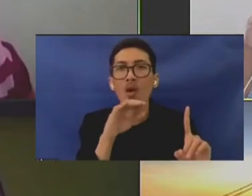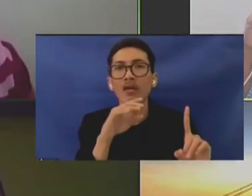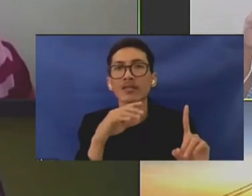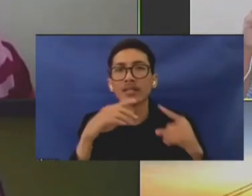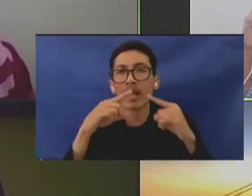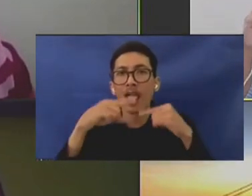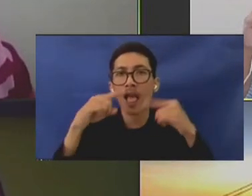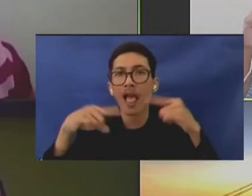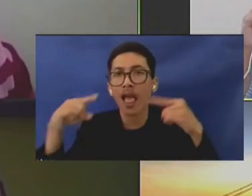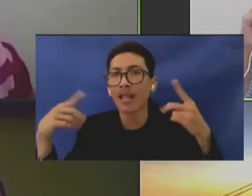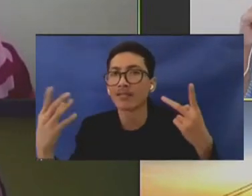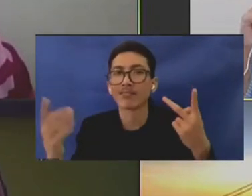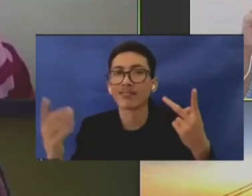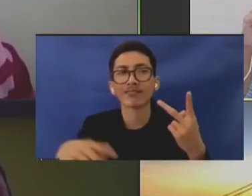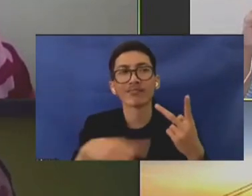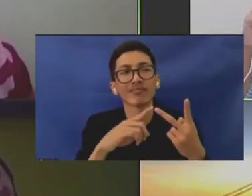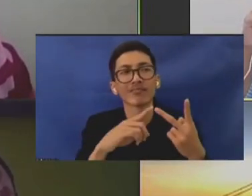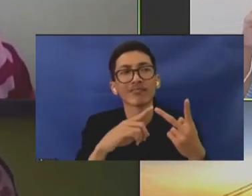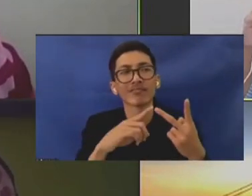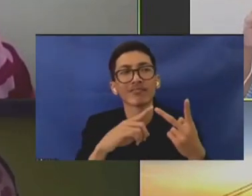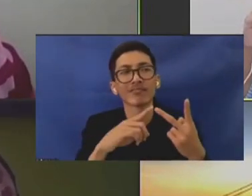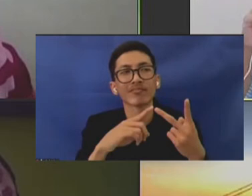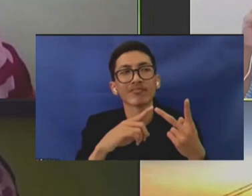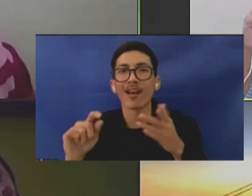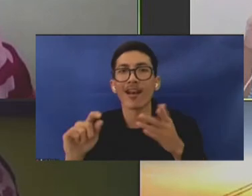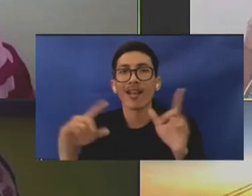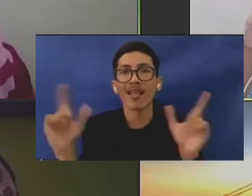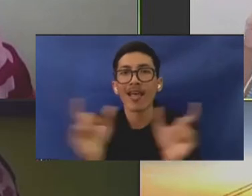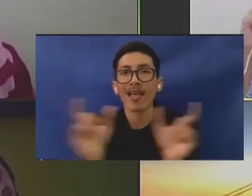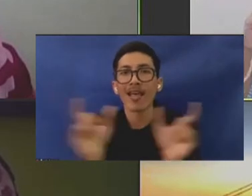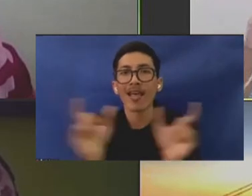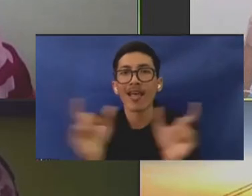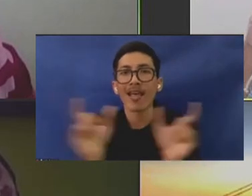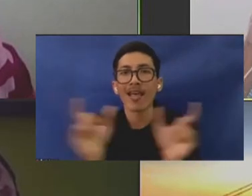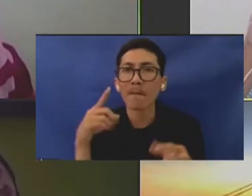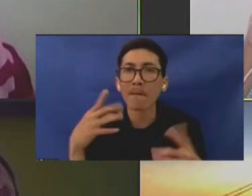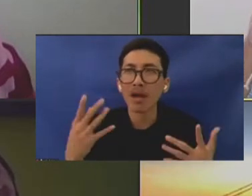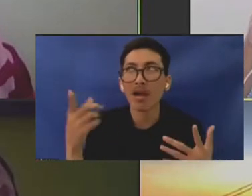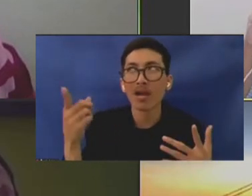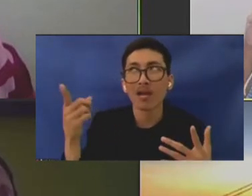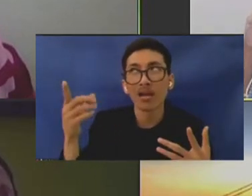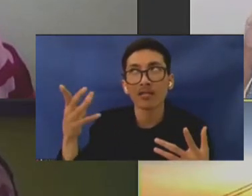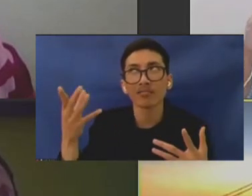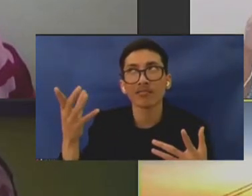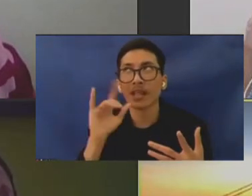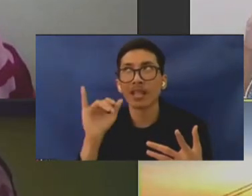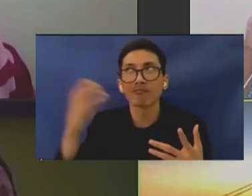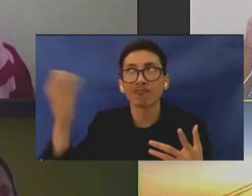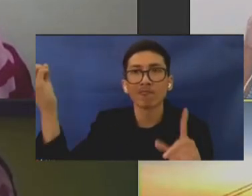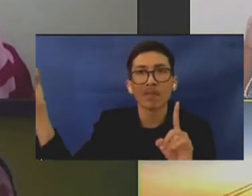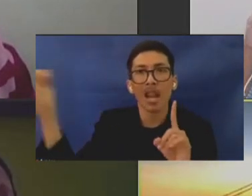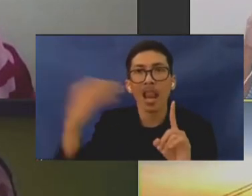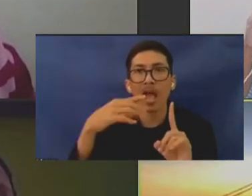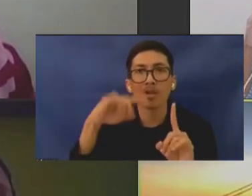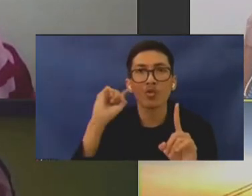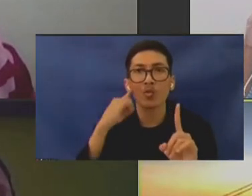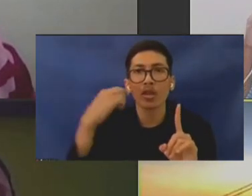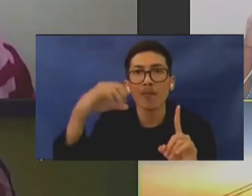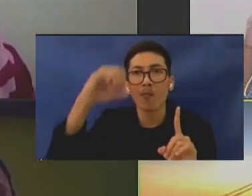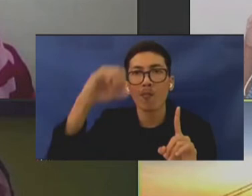Itu mereka cuma melihat, oh karena mereka bicaranya aneh, tulisannya aneh, mereka bodoh gitu. Dan ini juga salah satu